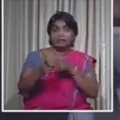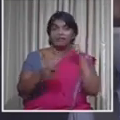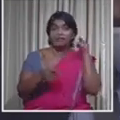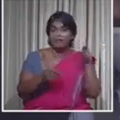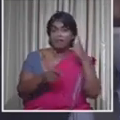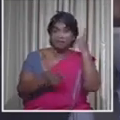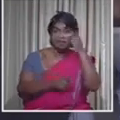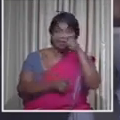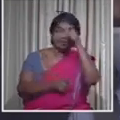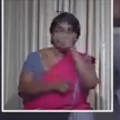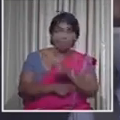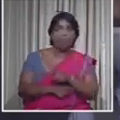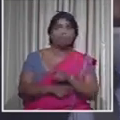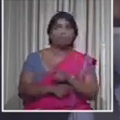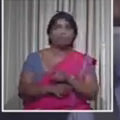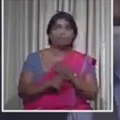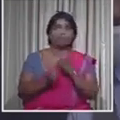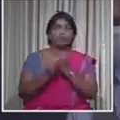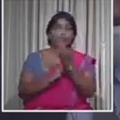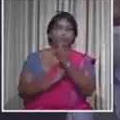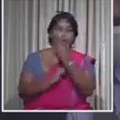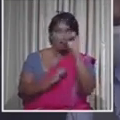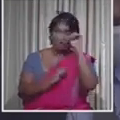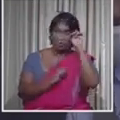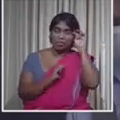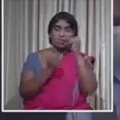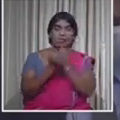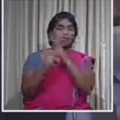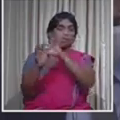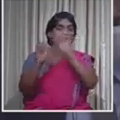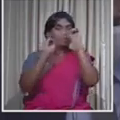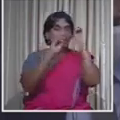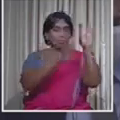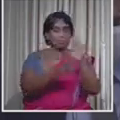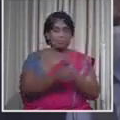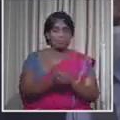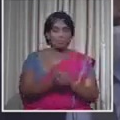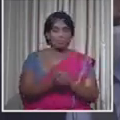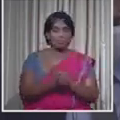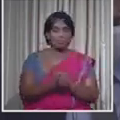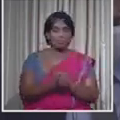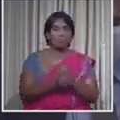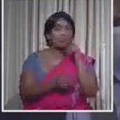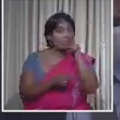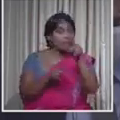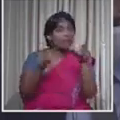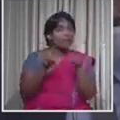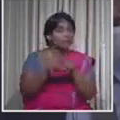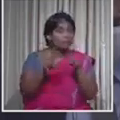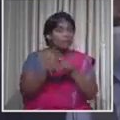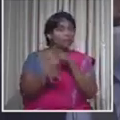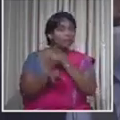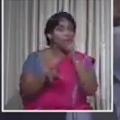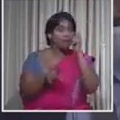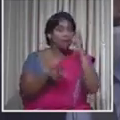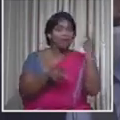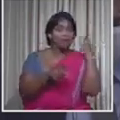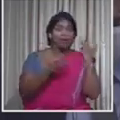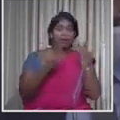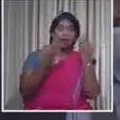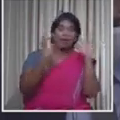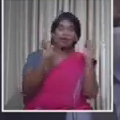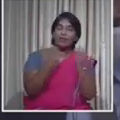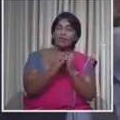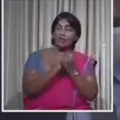දක්ෂ නිලධාරියව සේවයෙන් එළියට දානවා, හිරේ දානවා, අත්අඩංගුවට ගන්නවා. එහෙම තමයි සහරාන්ට නිදහසේ කටයුතු